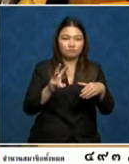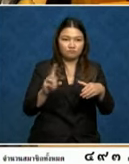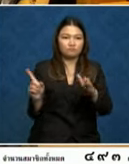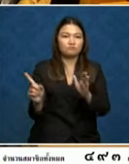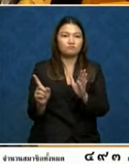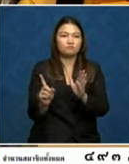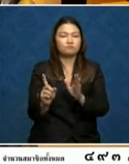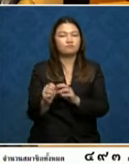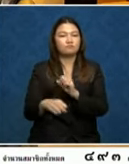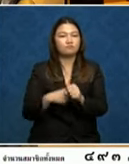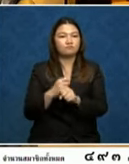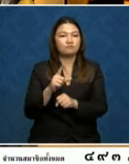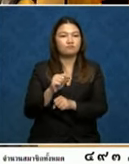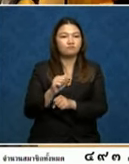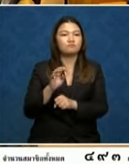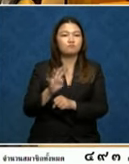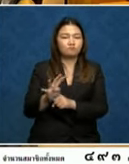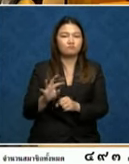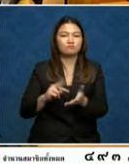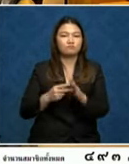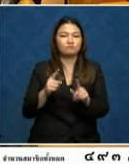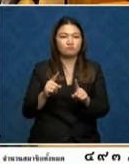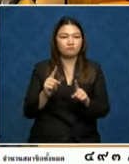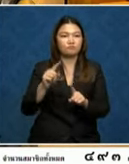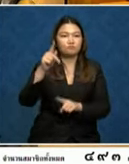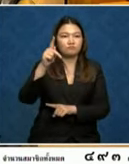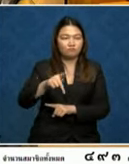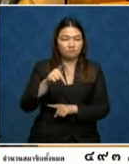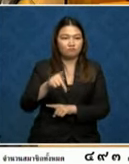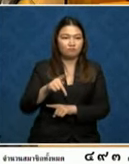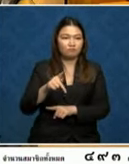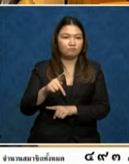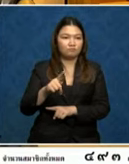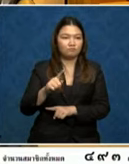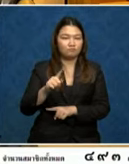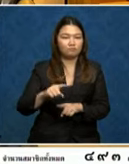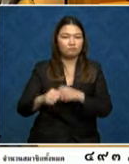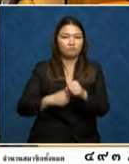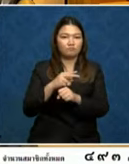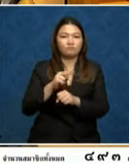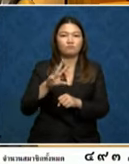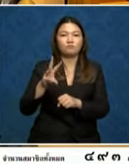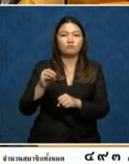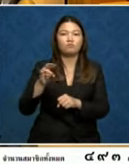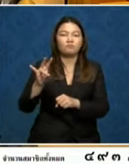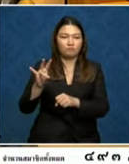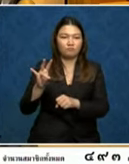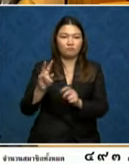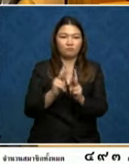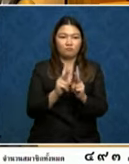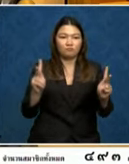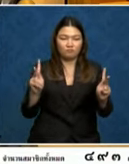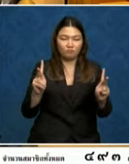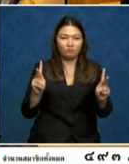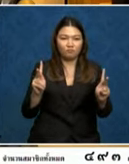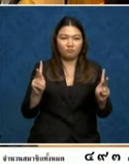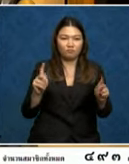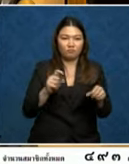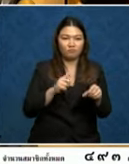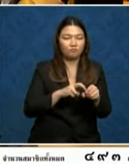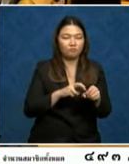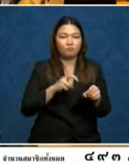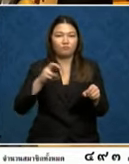งเมื่อวปุศที่ 18 กallium 2567 ครัคณะกรรมการได้ขอถอนร่างพท